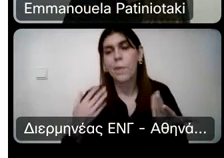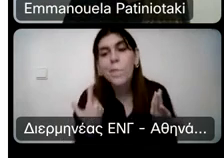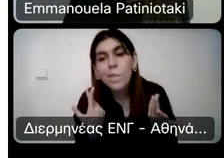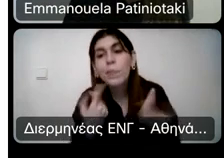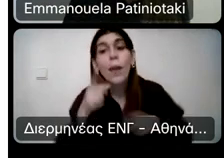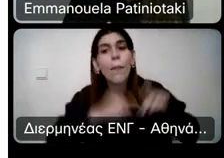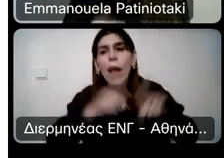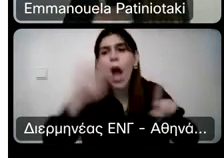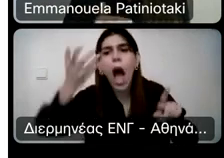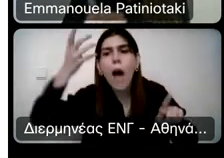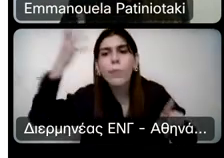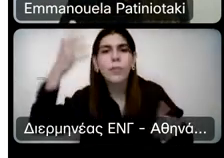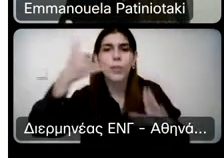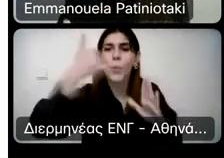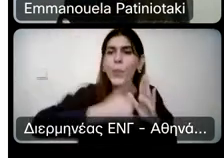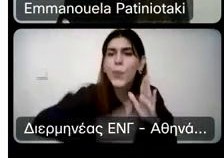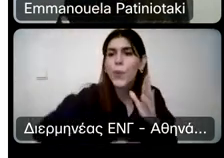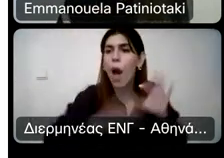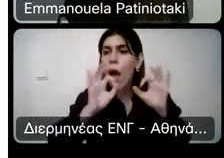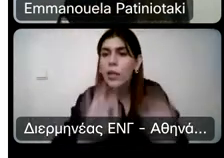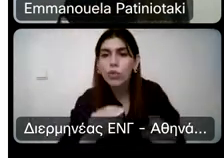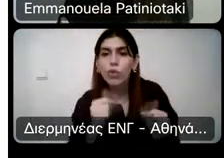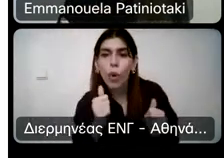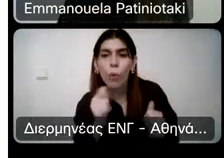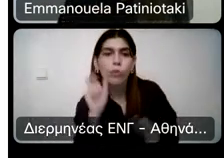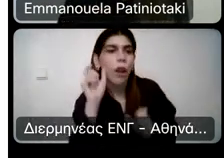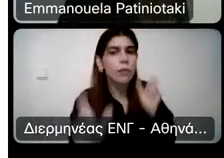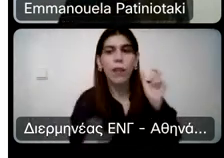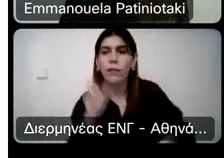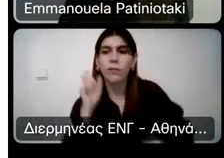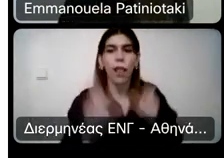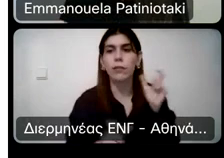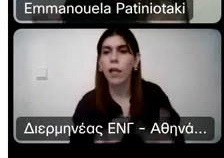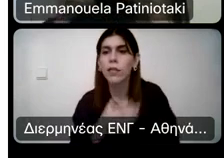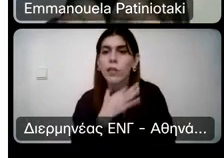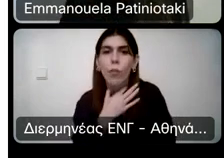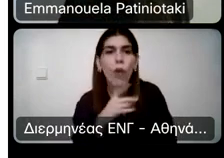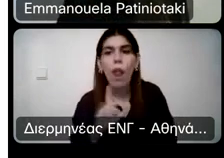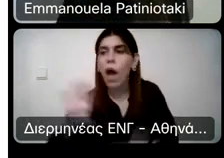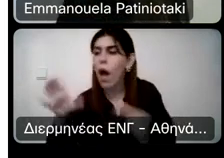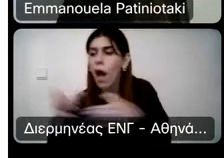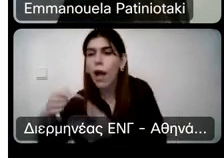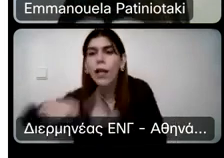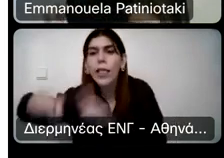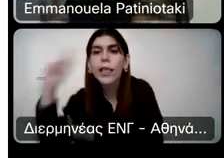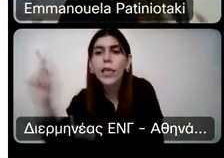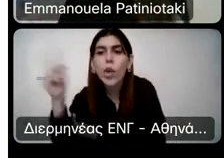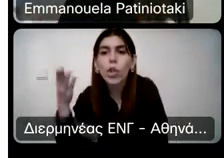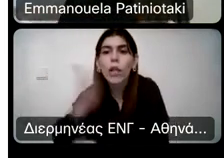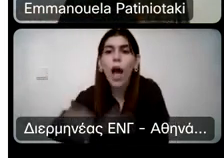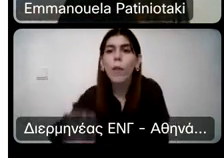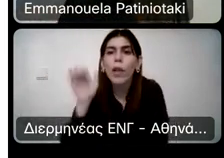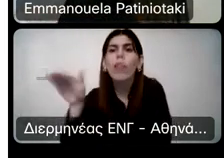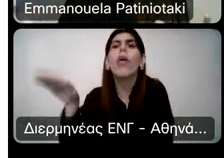επιβάλλουν ορολογία χωρίς να είναι σύμφωνη η αναπηρική κοινότητα και έχουμε και εντός του ανάπηρου πληθυσμού χρήση